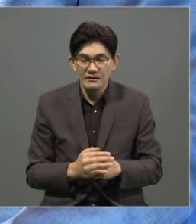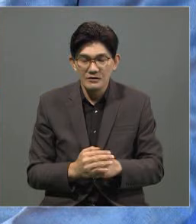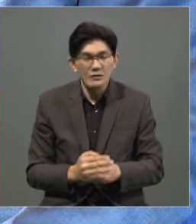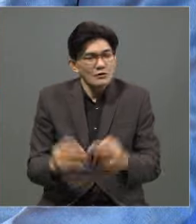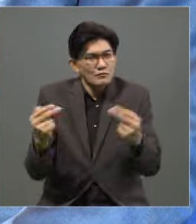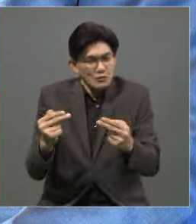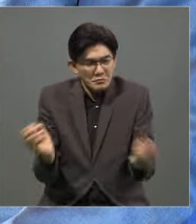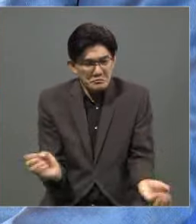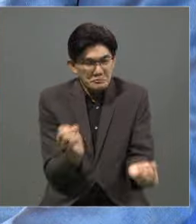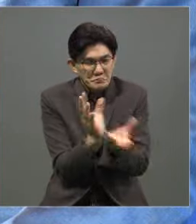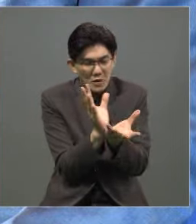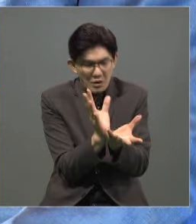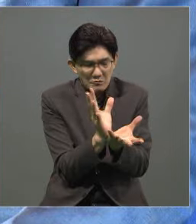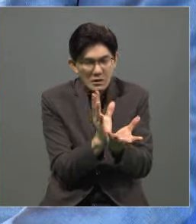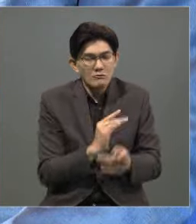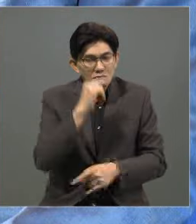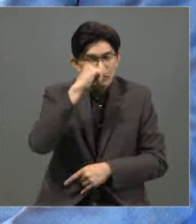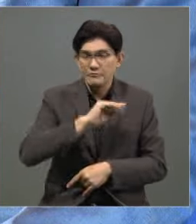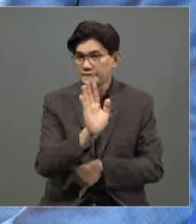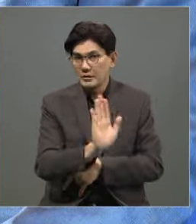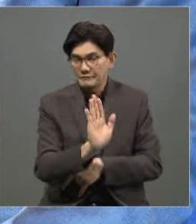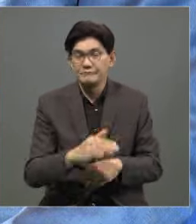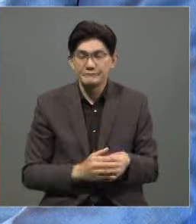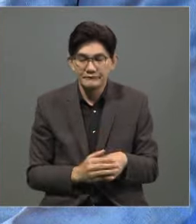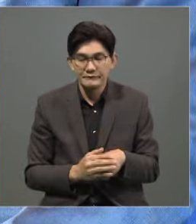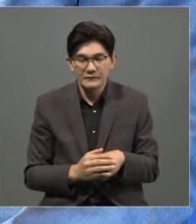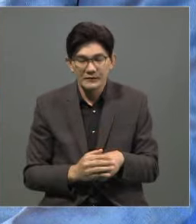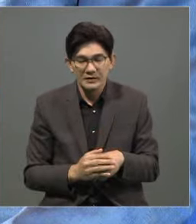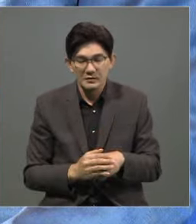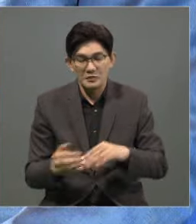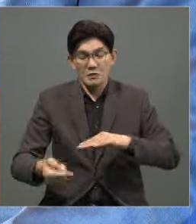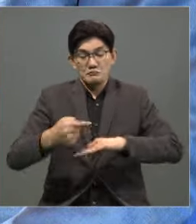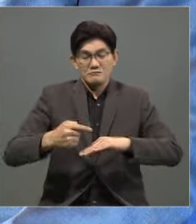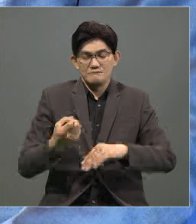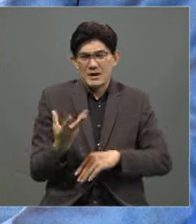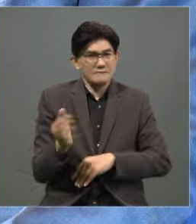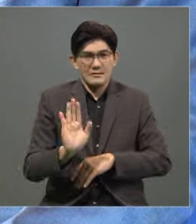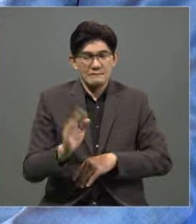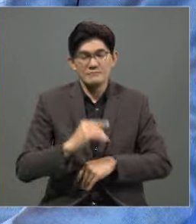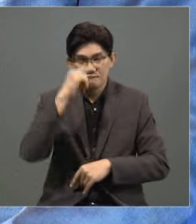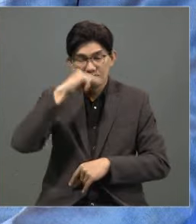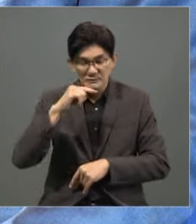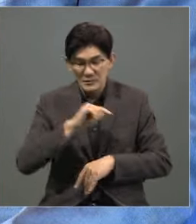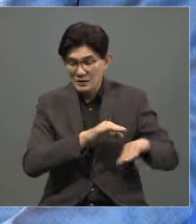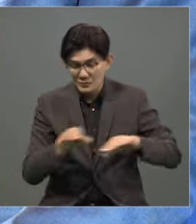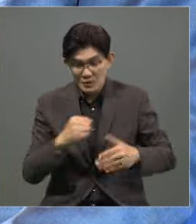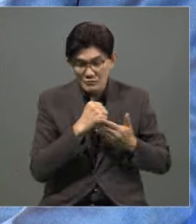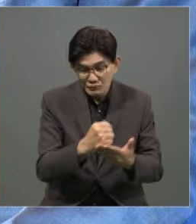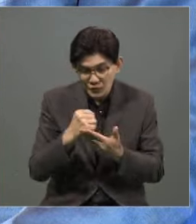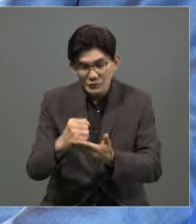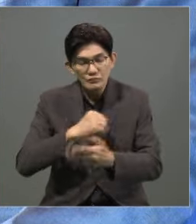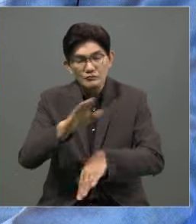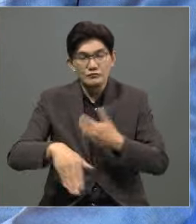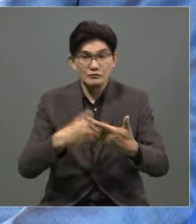สู้รบมีผลกระทบต่อบูรณภาพแห่งดินแดนของไทยหรือละเมิดอธิปไตยแต่อย่างใดประเทศไทยพร้อมให้ความช่วยเหลือด้านมนุษยธรรม